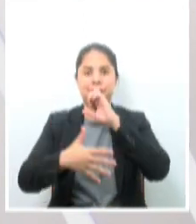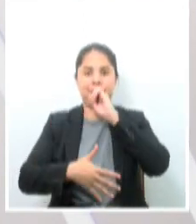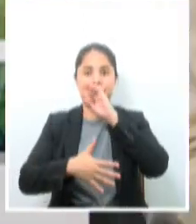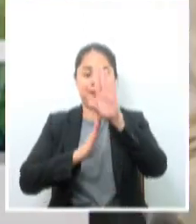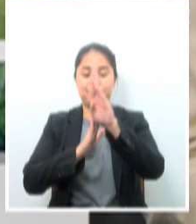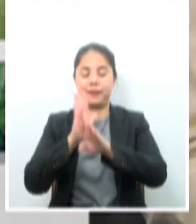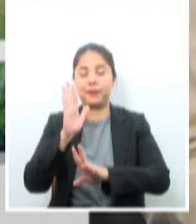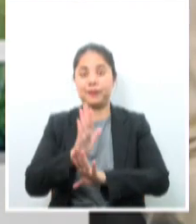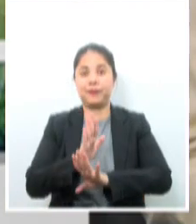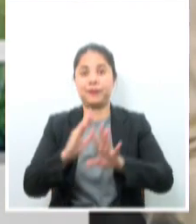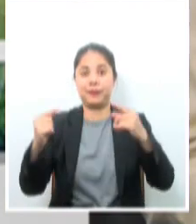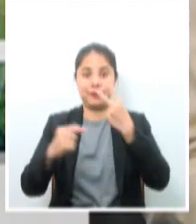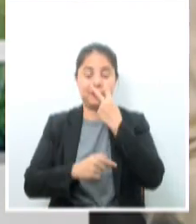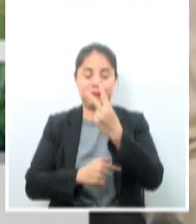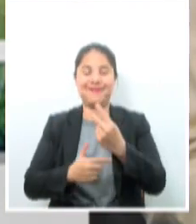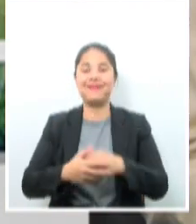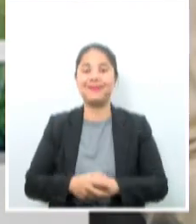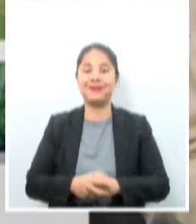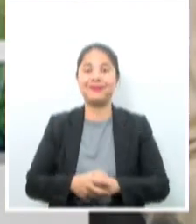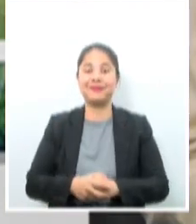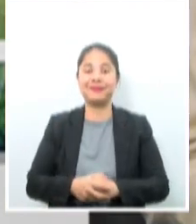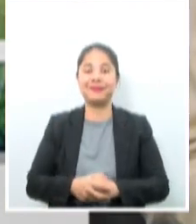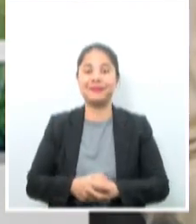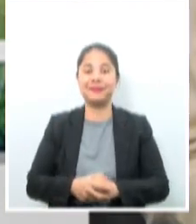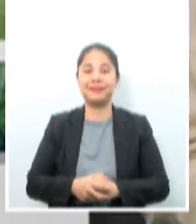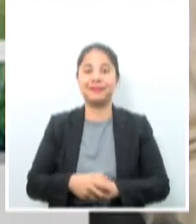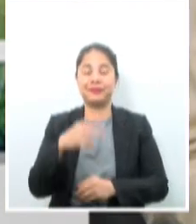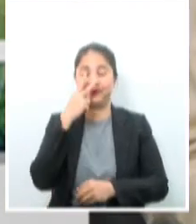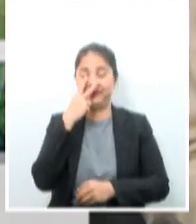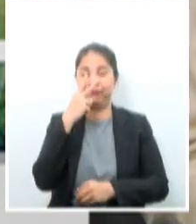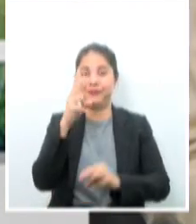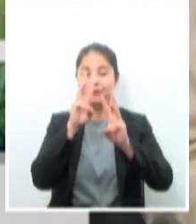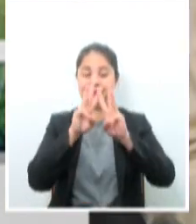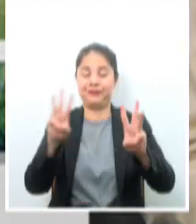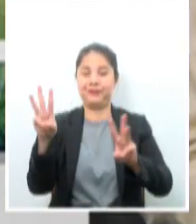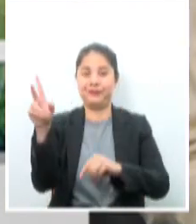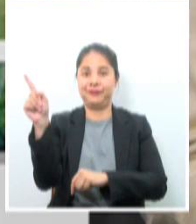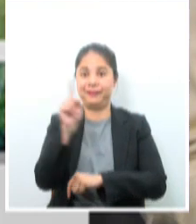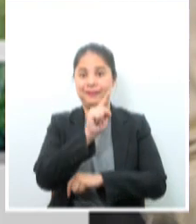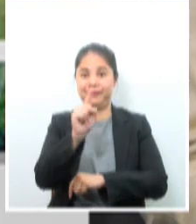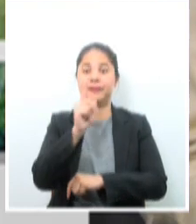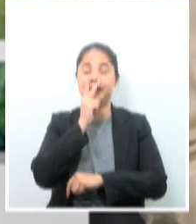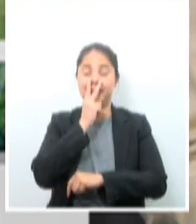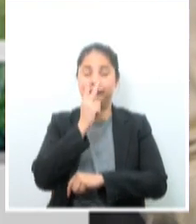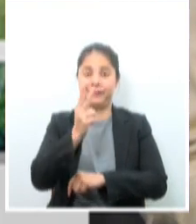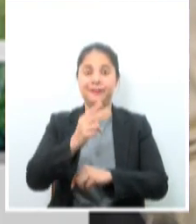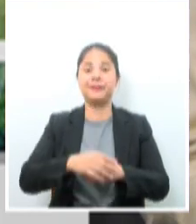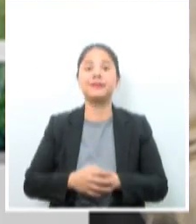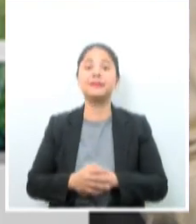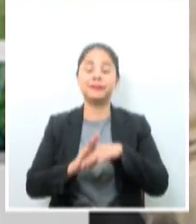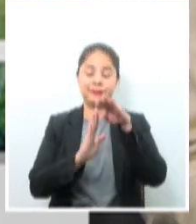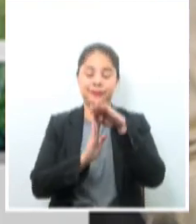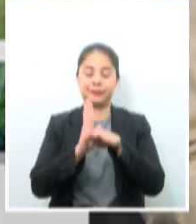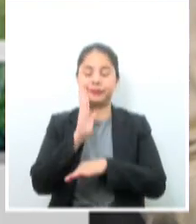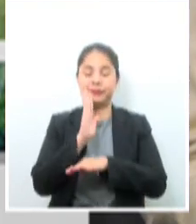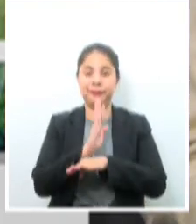ครับผมเดี๋ยวเรามาดูกันดีกว่าว่าตัว B-Space นะครับมันจะหน้าตาเป็นอย่างไรบ้างนะครับในตัว B-Space นะครับเราก็จะมีกระบวนการใน